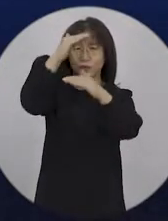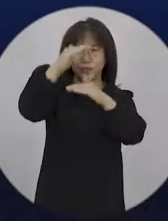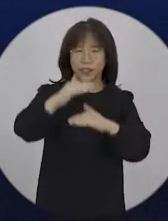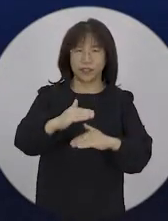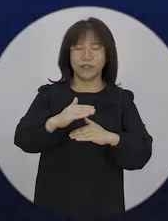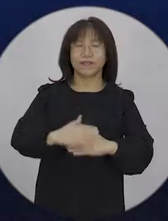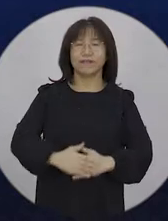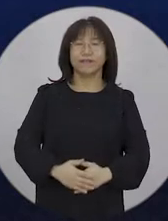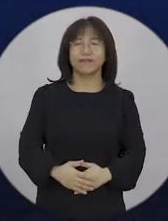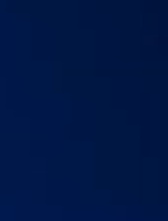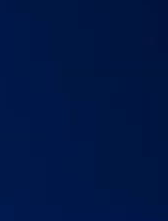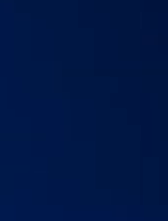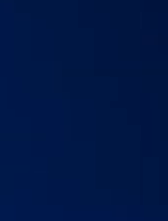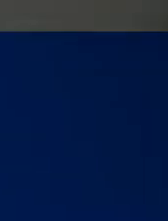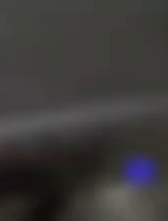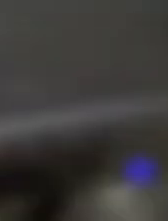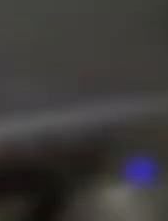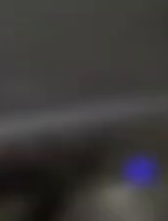주 소식입니다